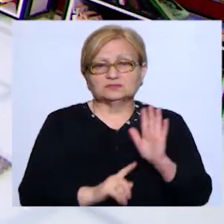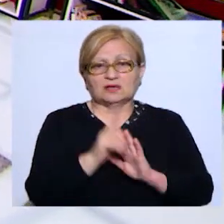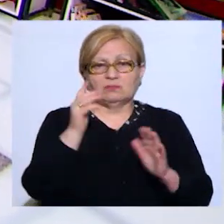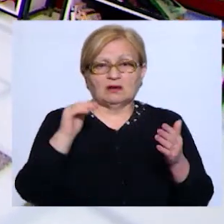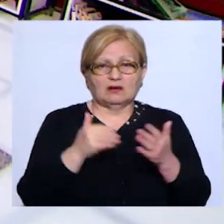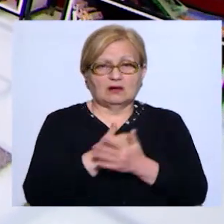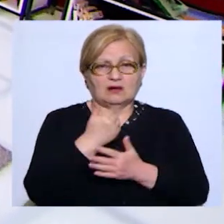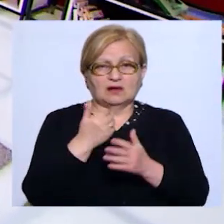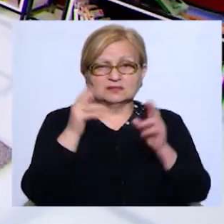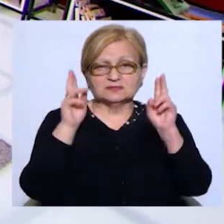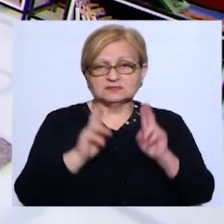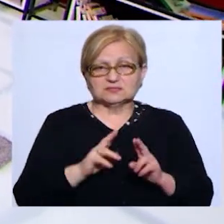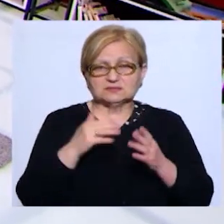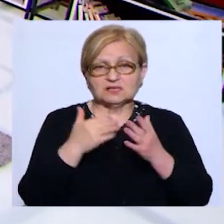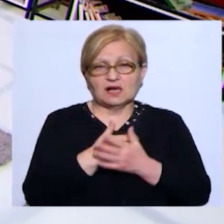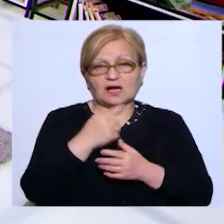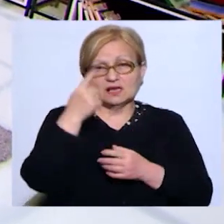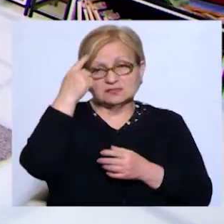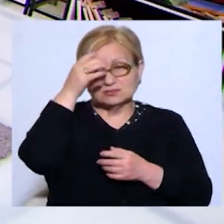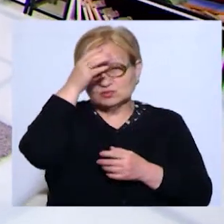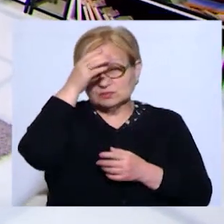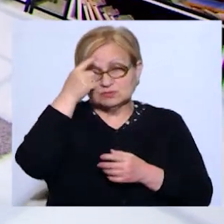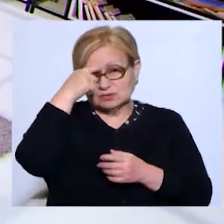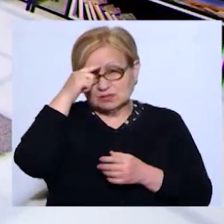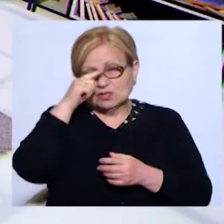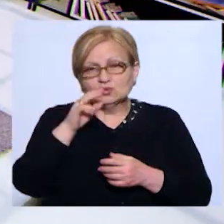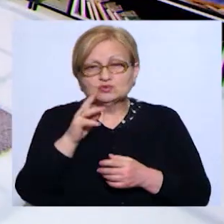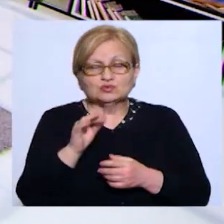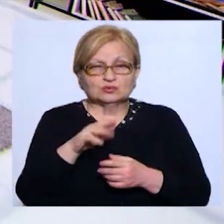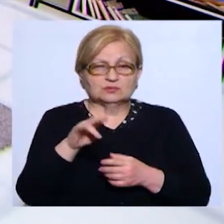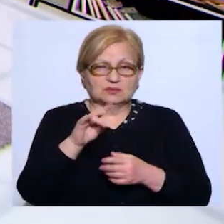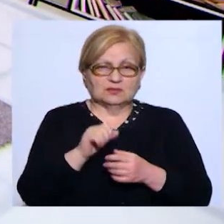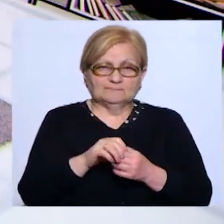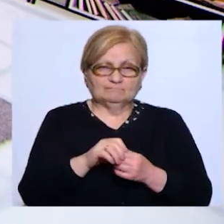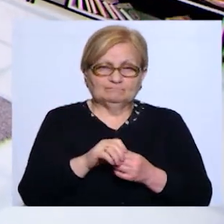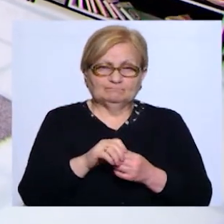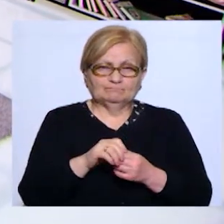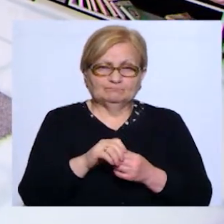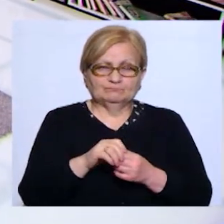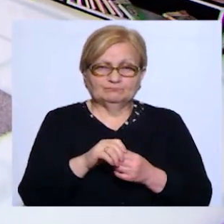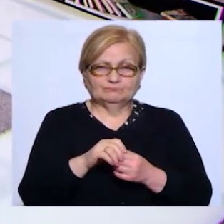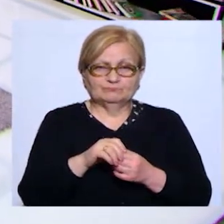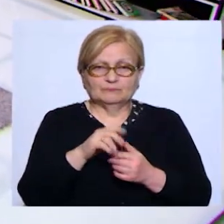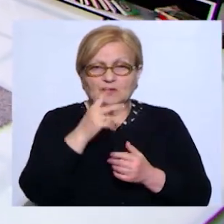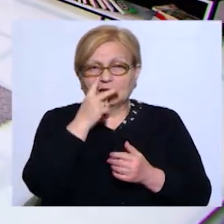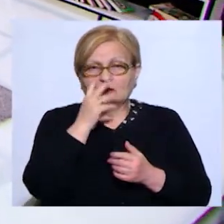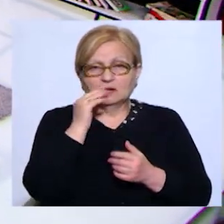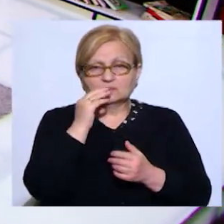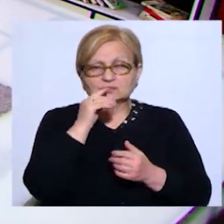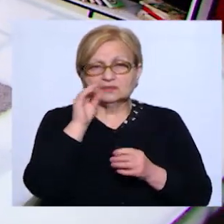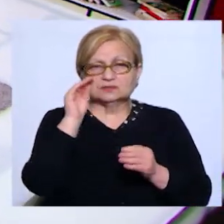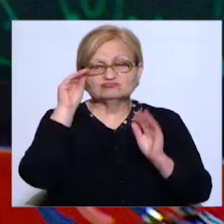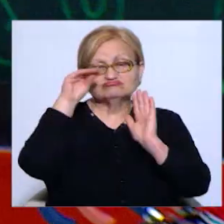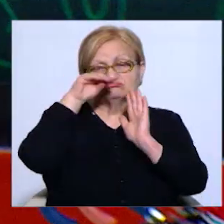ანუ ახალი წესი, ახალი ცოდნა გვაქვს უკვე, რაღაცა რაც უკვე ვიცით. მოდით ახლა ნახოთ ესე, როცა ჩახაზულია,